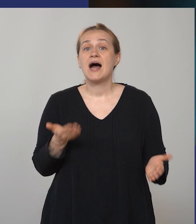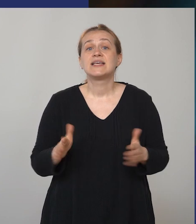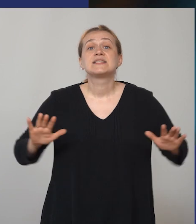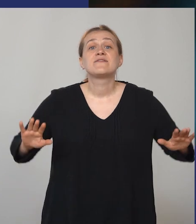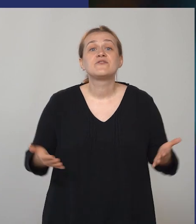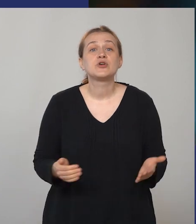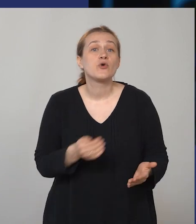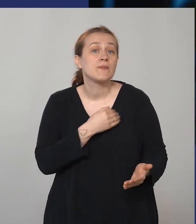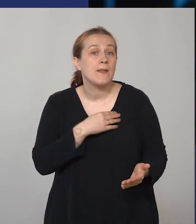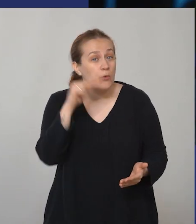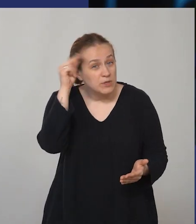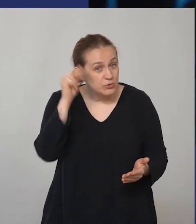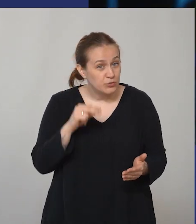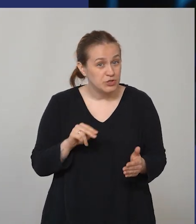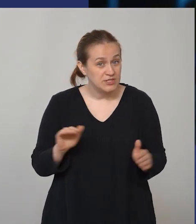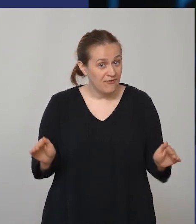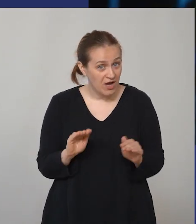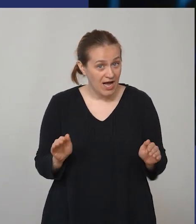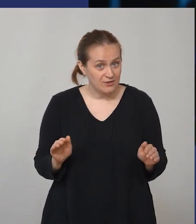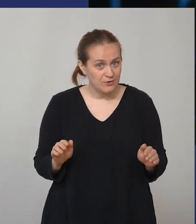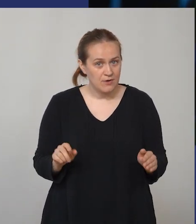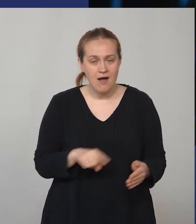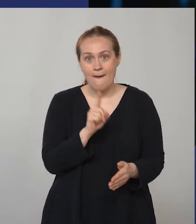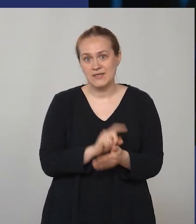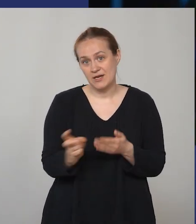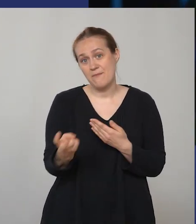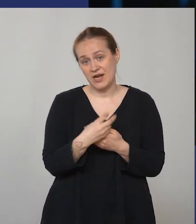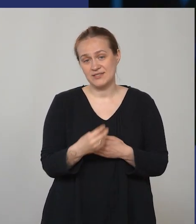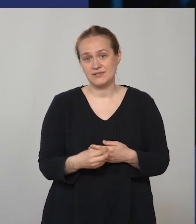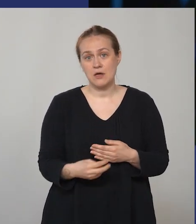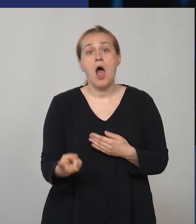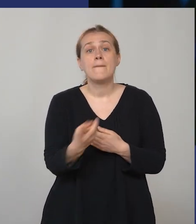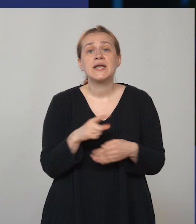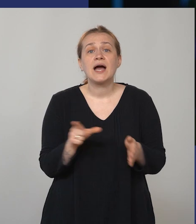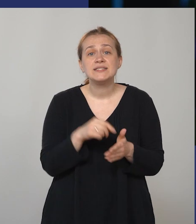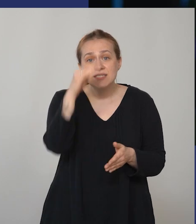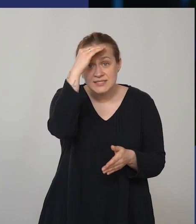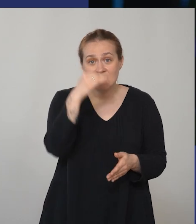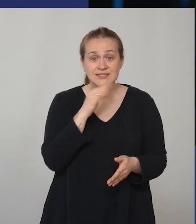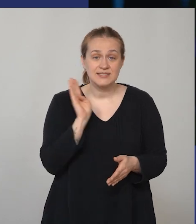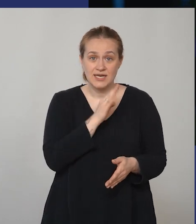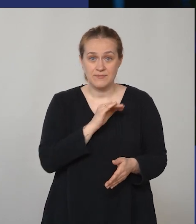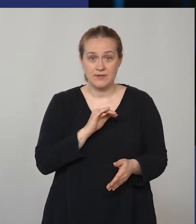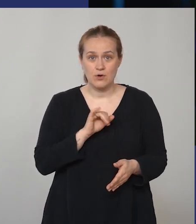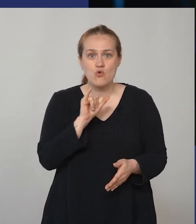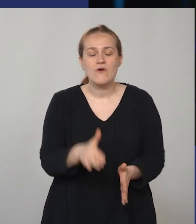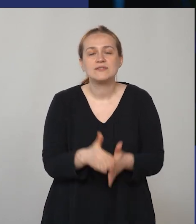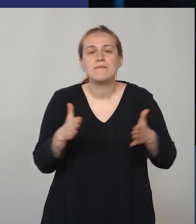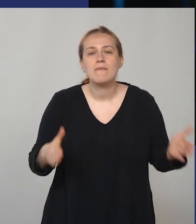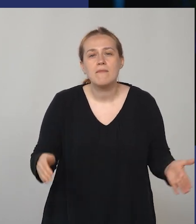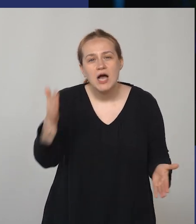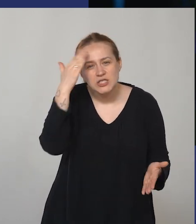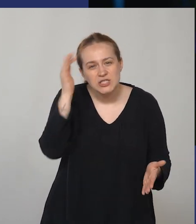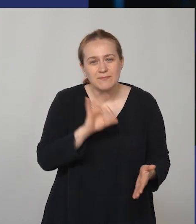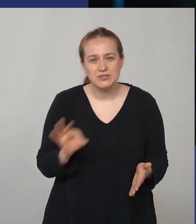Если вдруг надумаете учиться вокалу, обязательно приходите. Приходите с родителями. У вас большие способности.